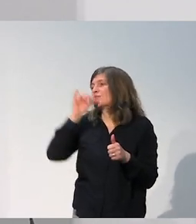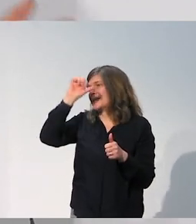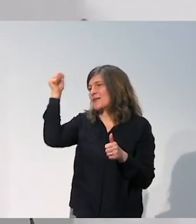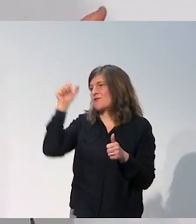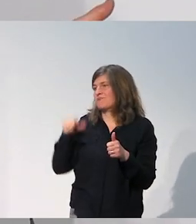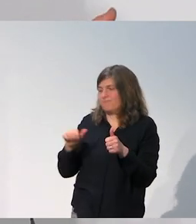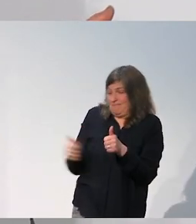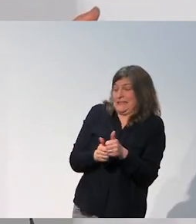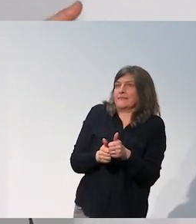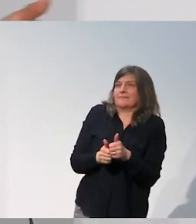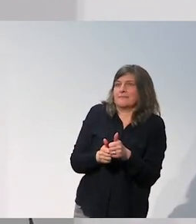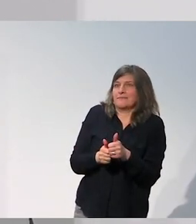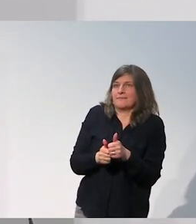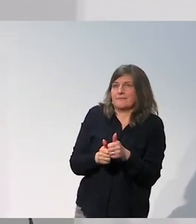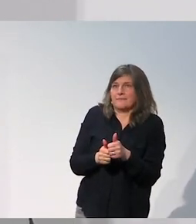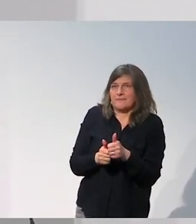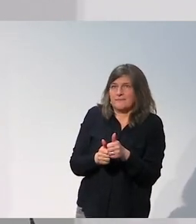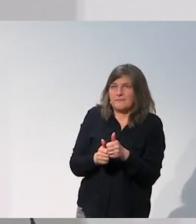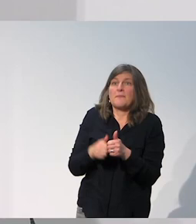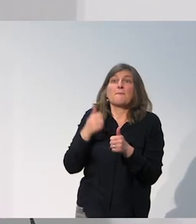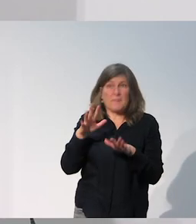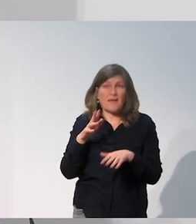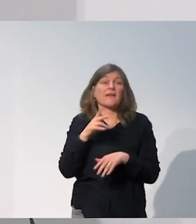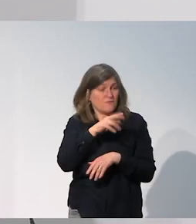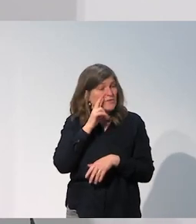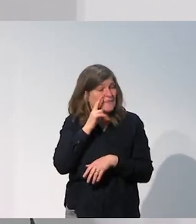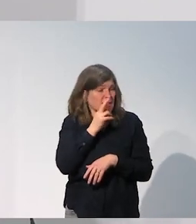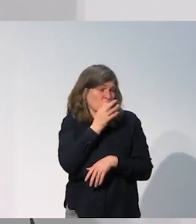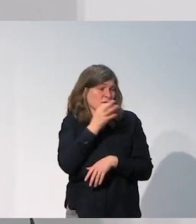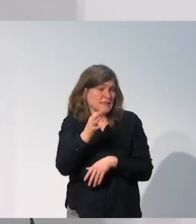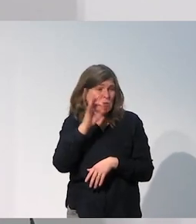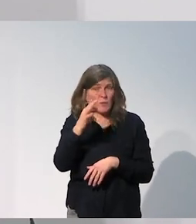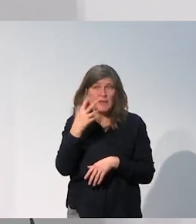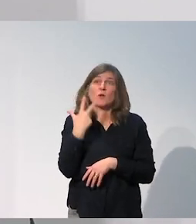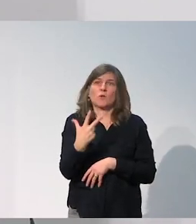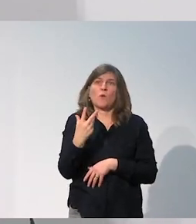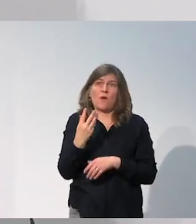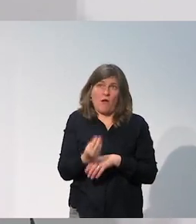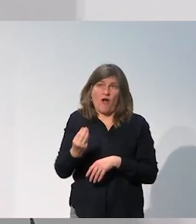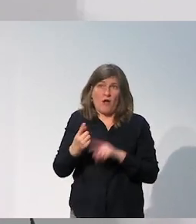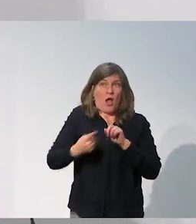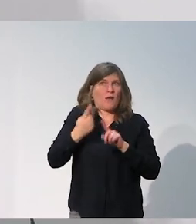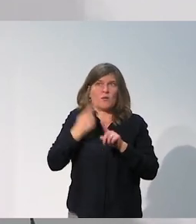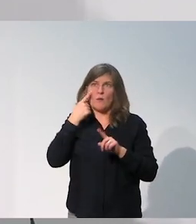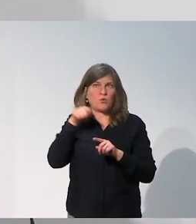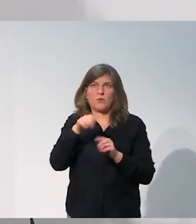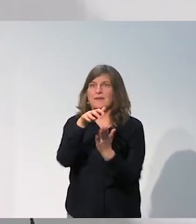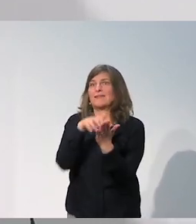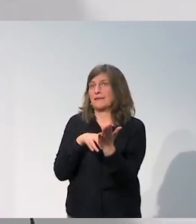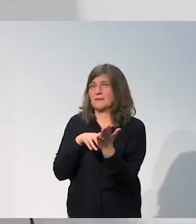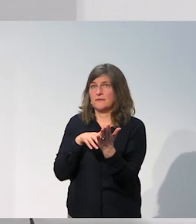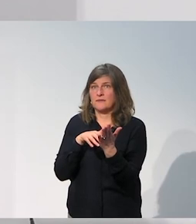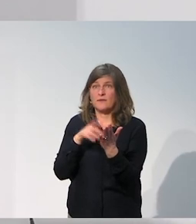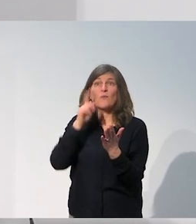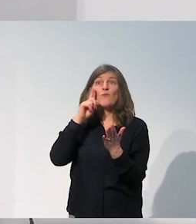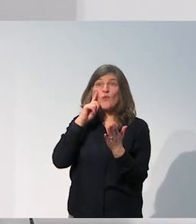il est évident, vous avez raison de le souligner, que les trois enfants sont un enjeu majeur du texte. Parce qu'on le sait dès la deuxième ligne, et